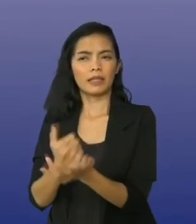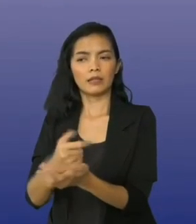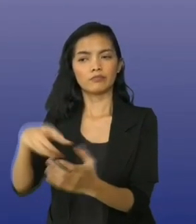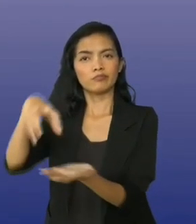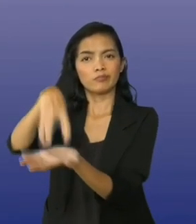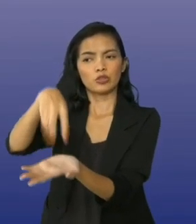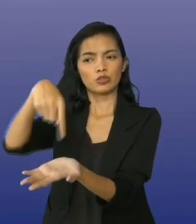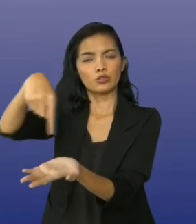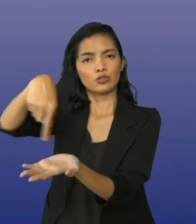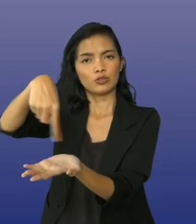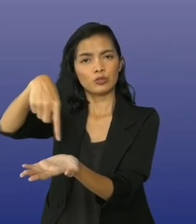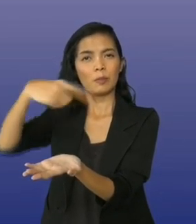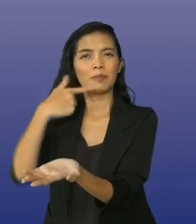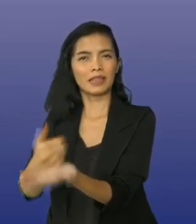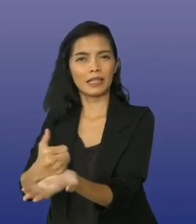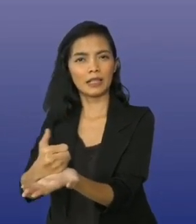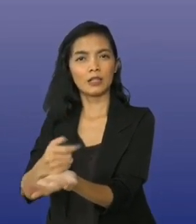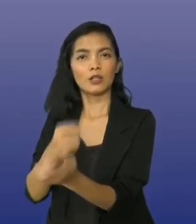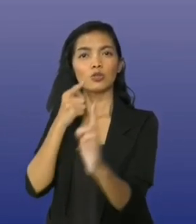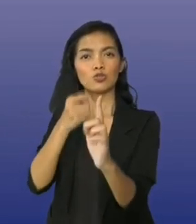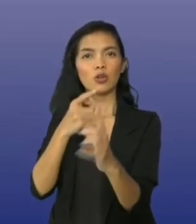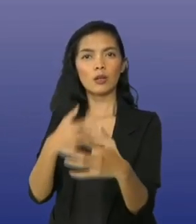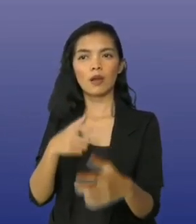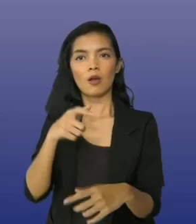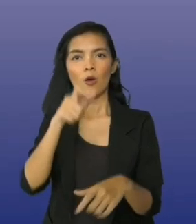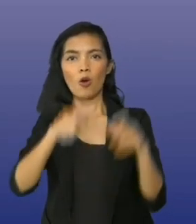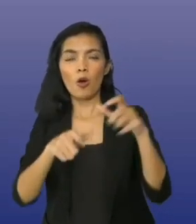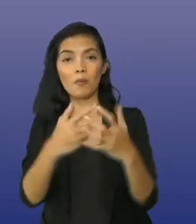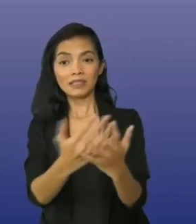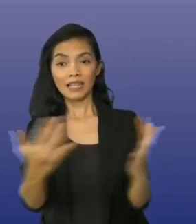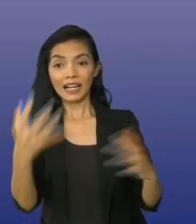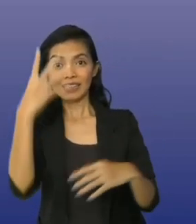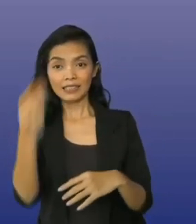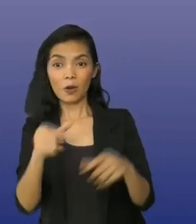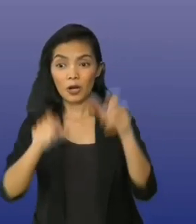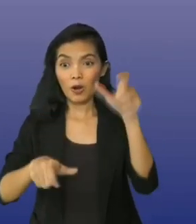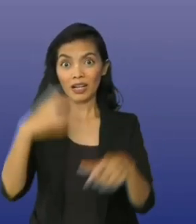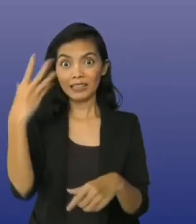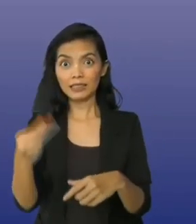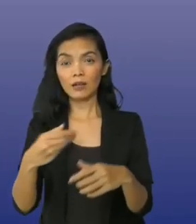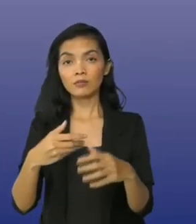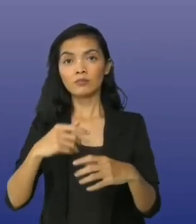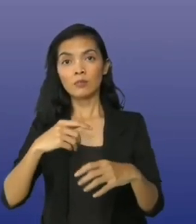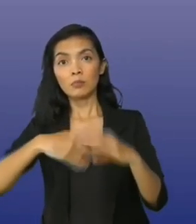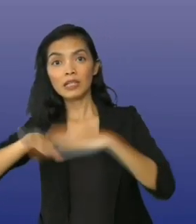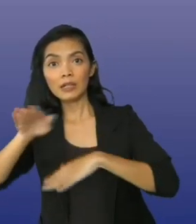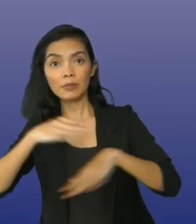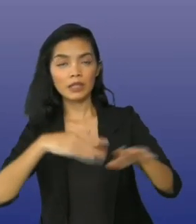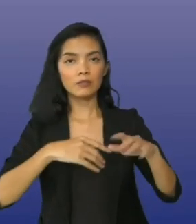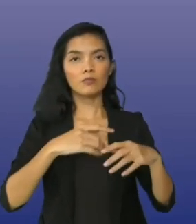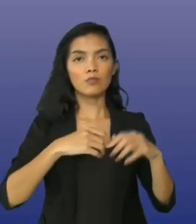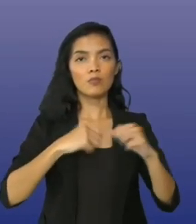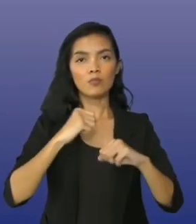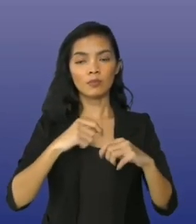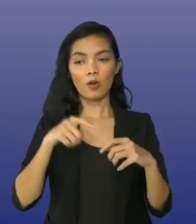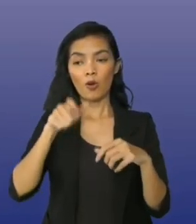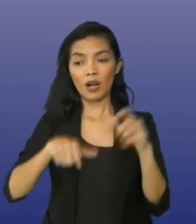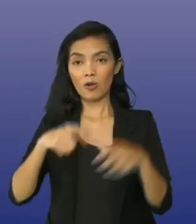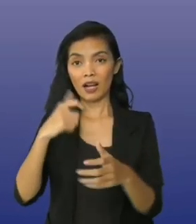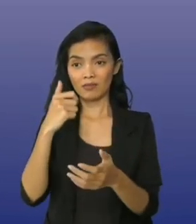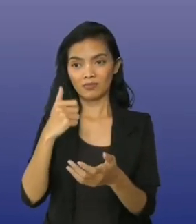untuk memantau mobilitas warga desa baik warga desa yang dari dalam